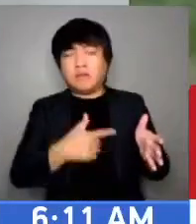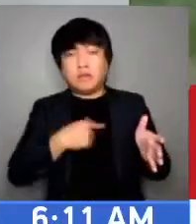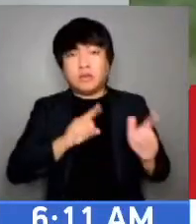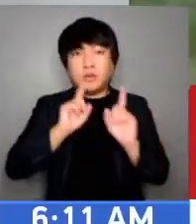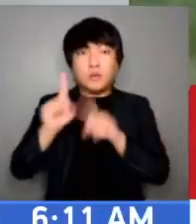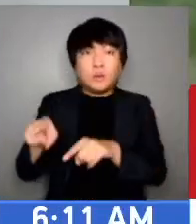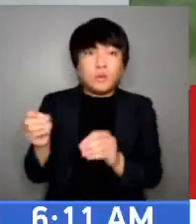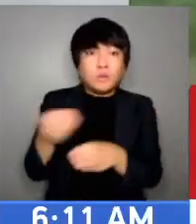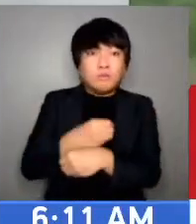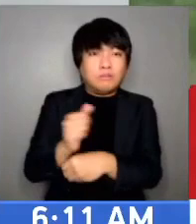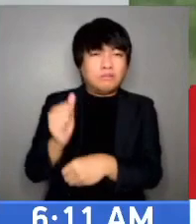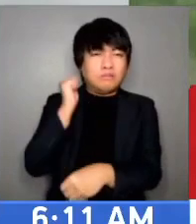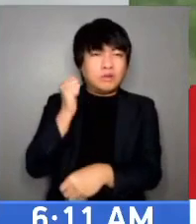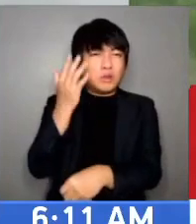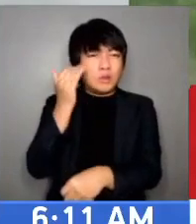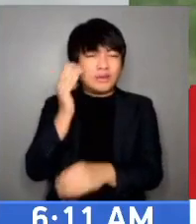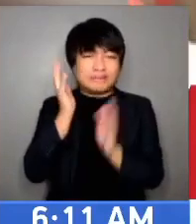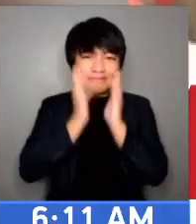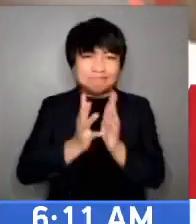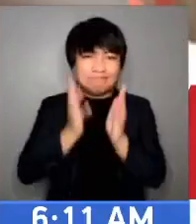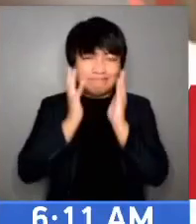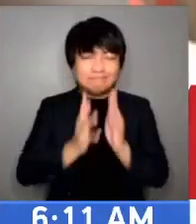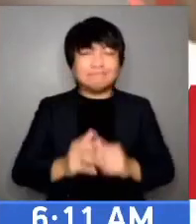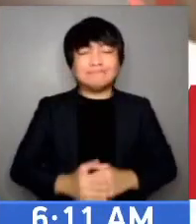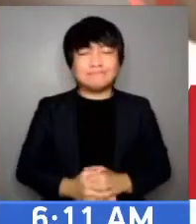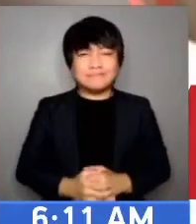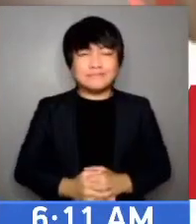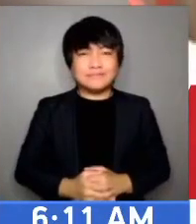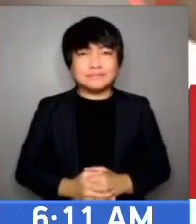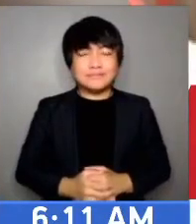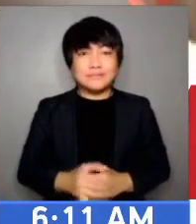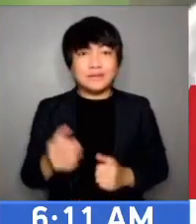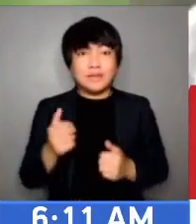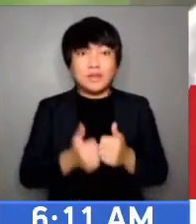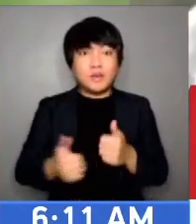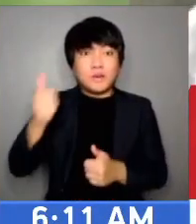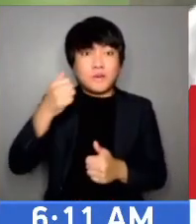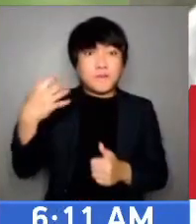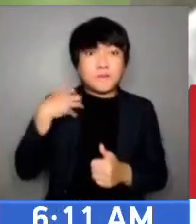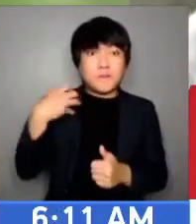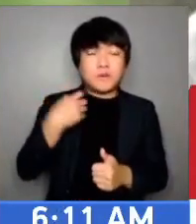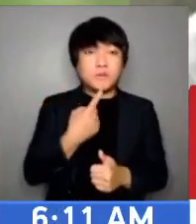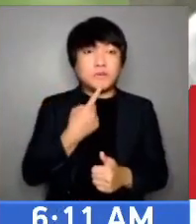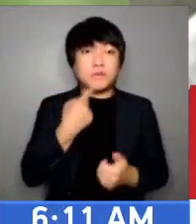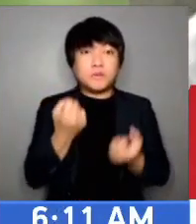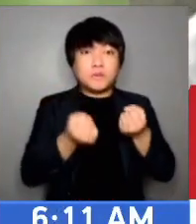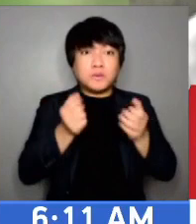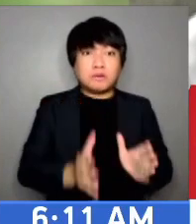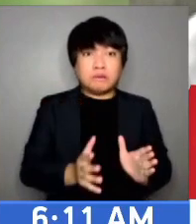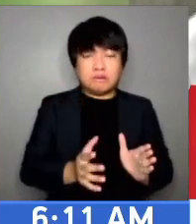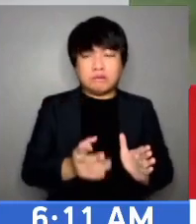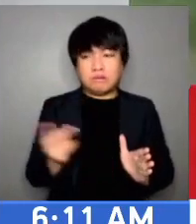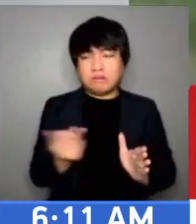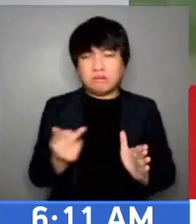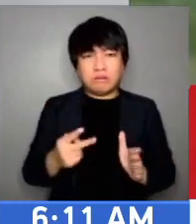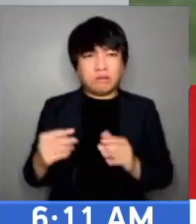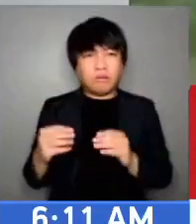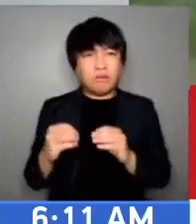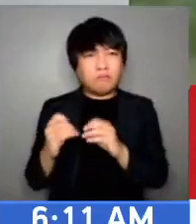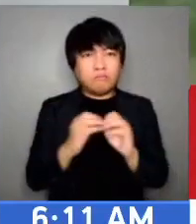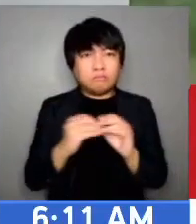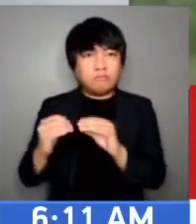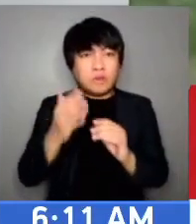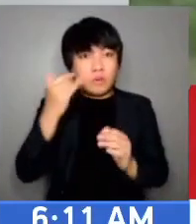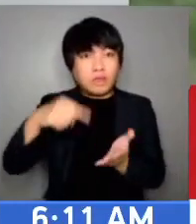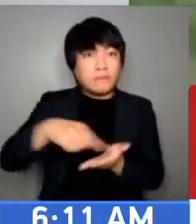sa kahihiyan. Kwento ng amo, base raw sa pahayag ng driver, hindi sila nagkasundo ng pasahero tungkol sa napag-usapan nilang bayad na